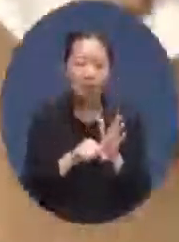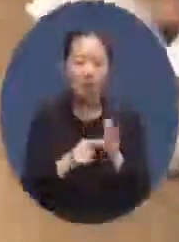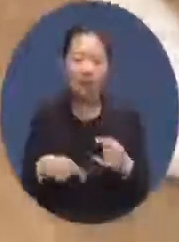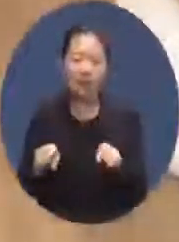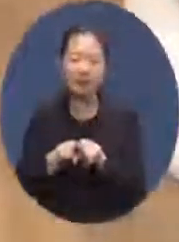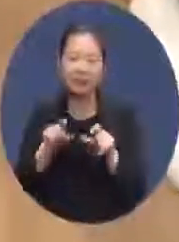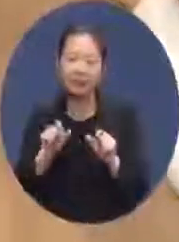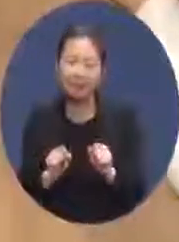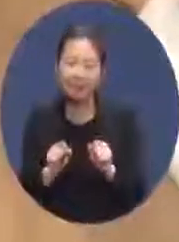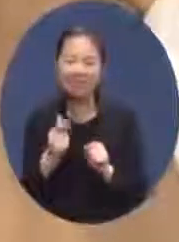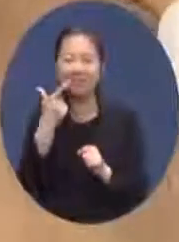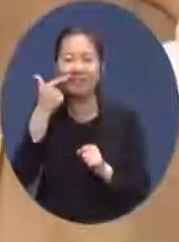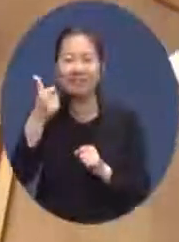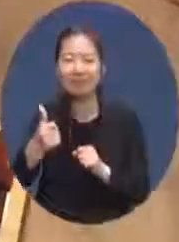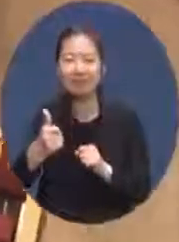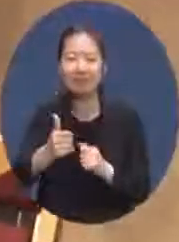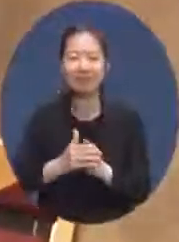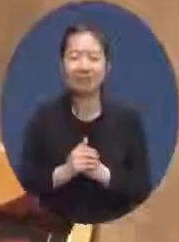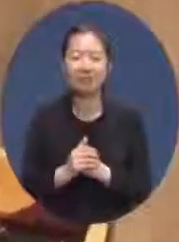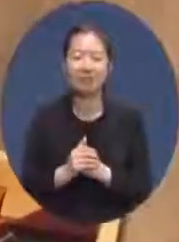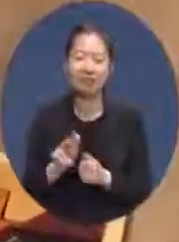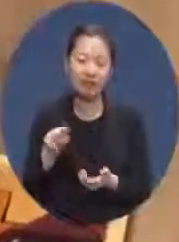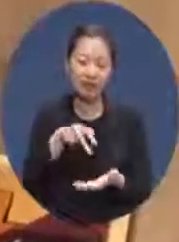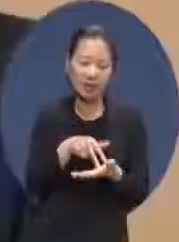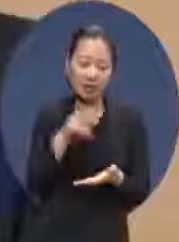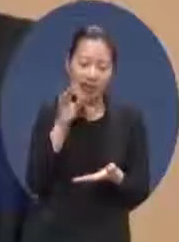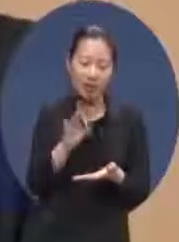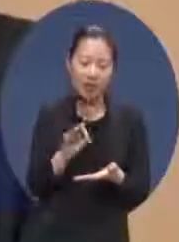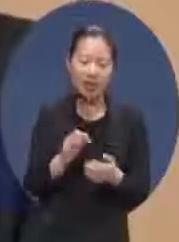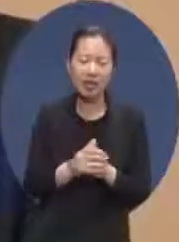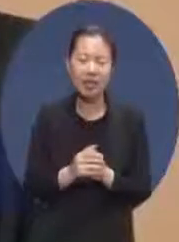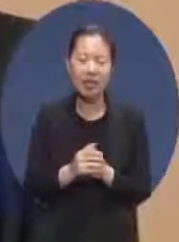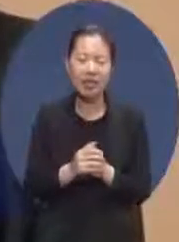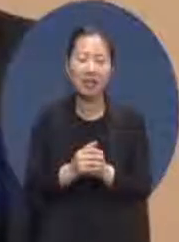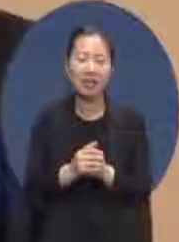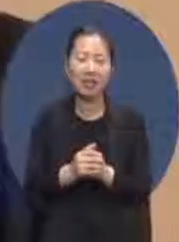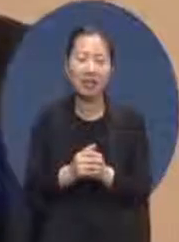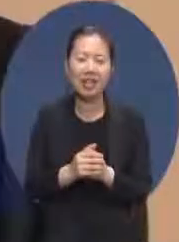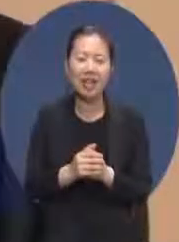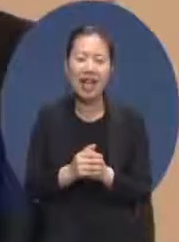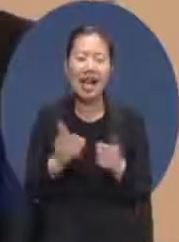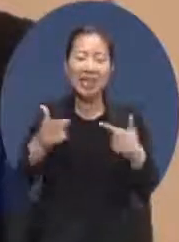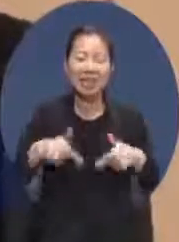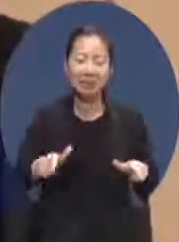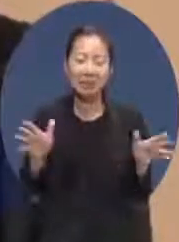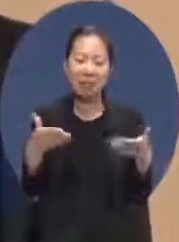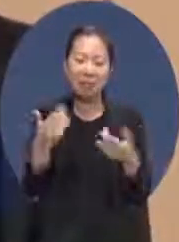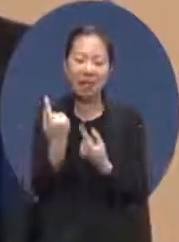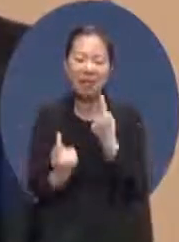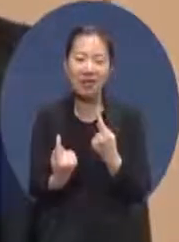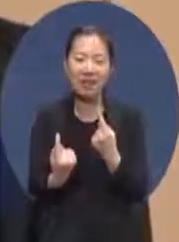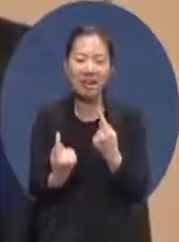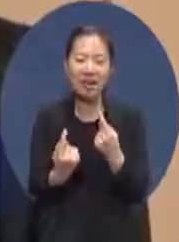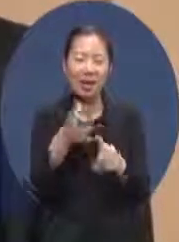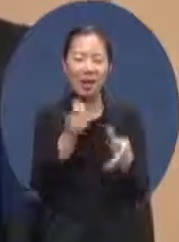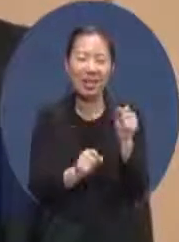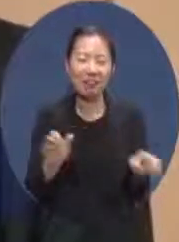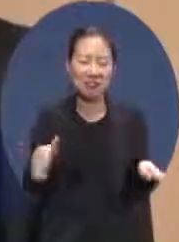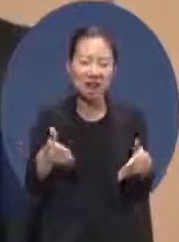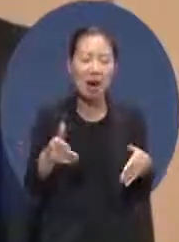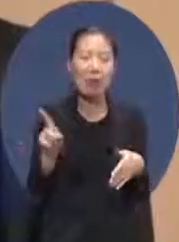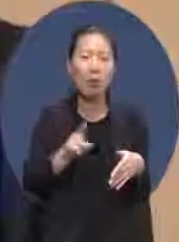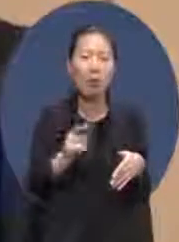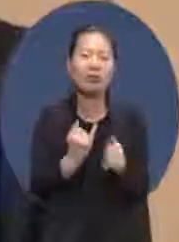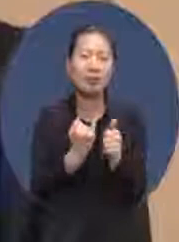아빠. 어떤 면에서는 이렇게 치맛바람보다 약간 바짓바람이라고 해야 되나요? 약간 저보다 어떤 면에서